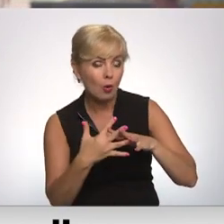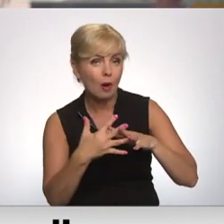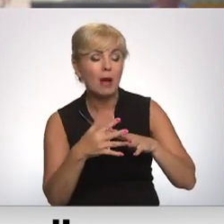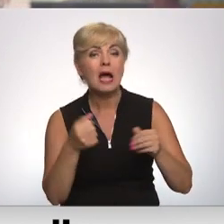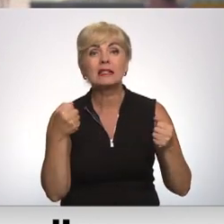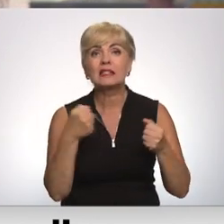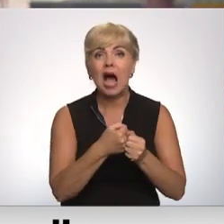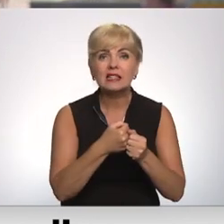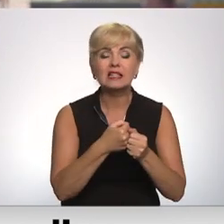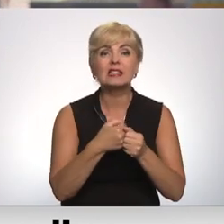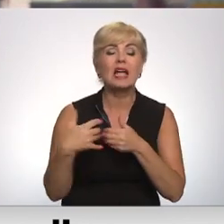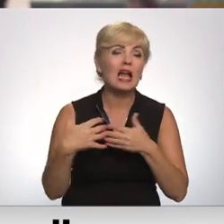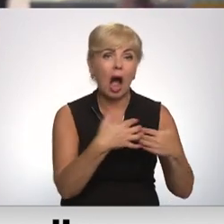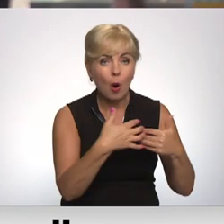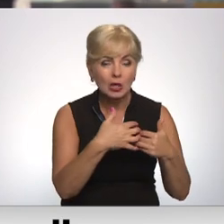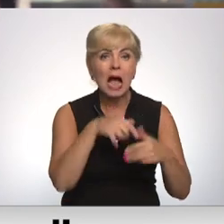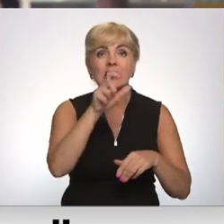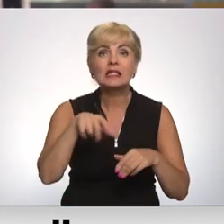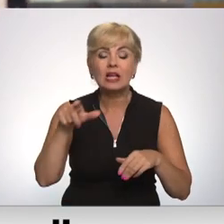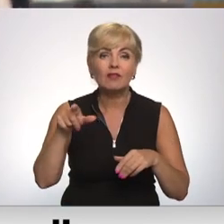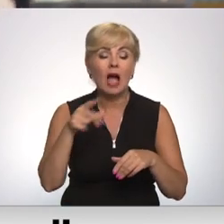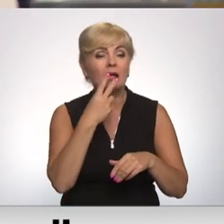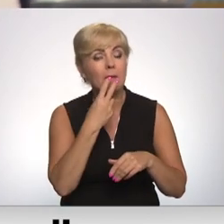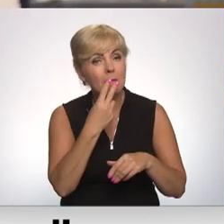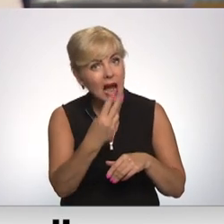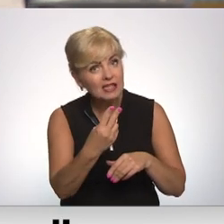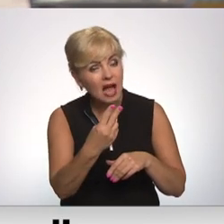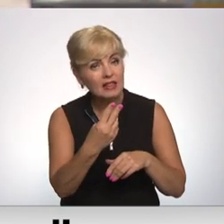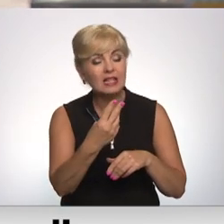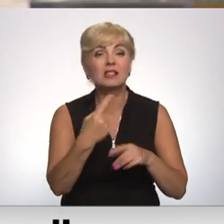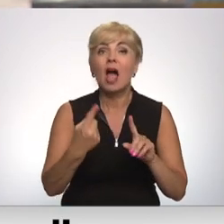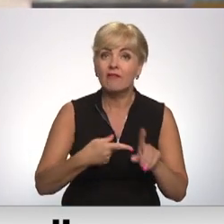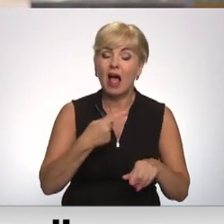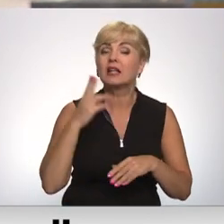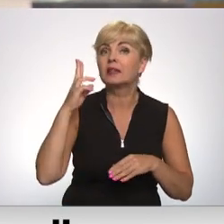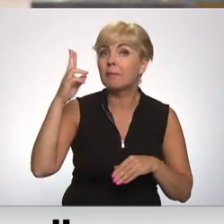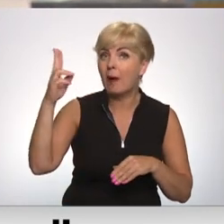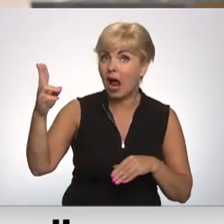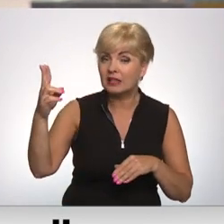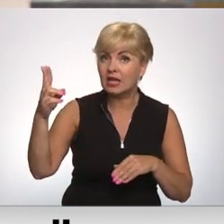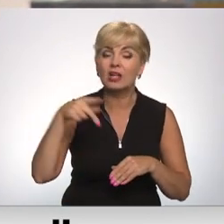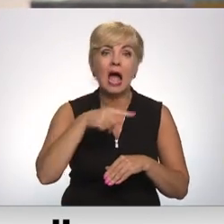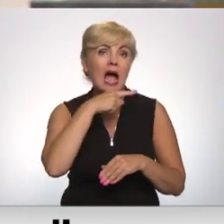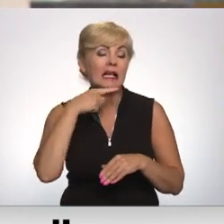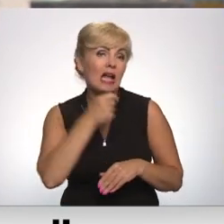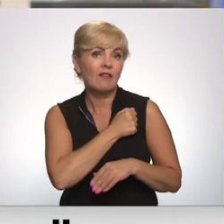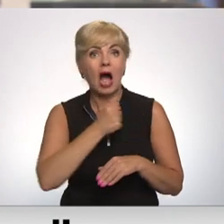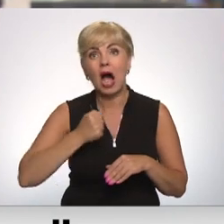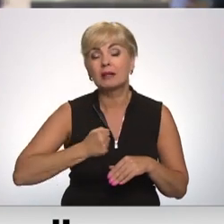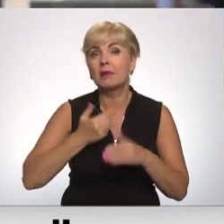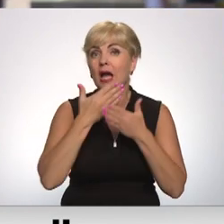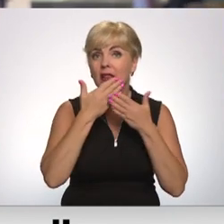sasisti kaujās, un šādi cilvēki var pieskarties, paskatīties un vēlreiz pārliecināties, ka krievu armija